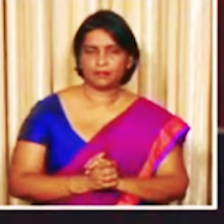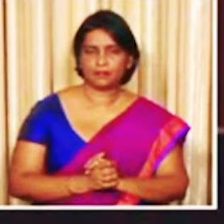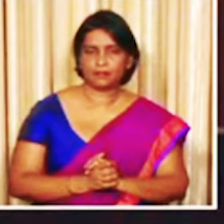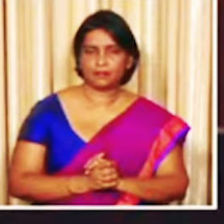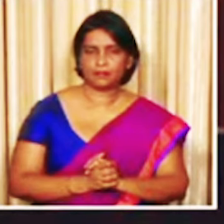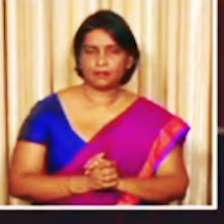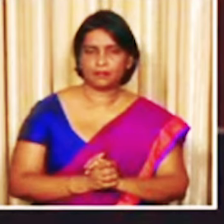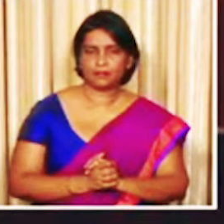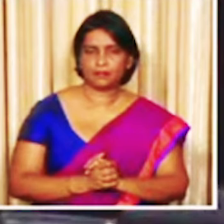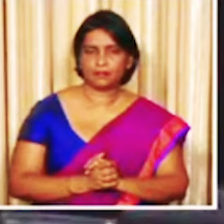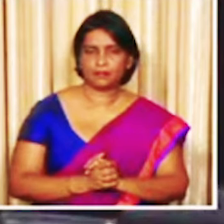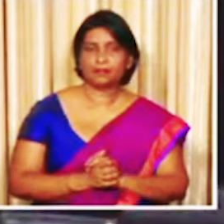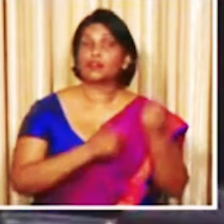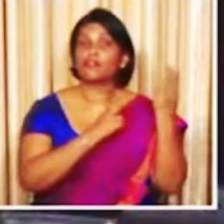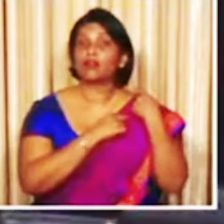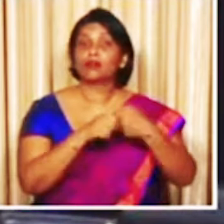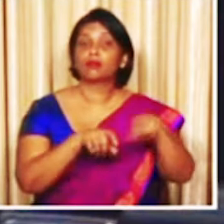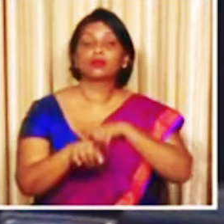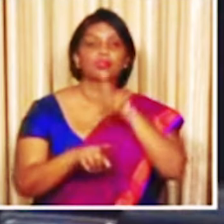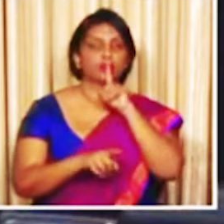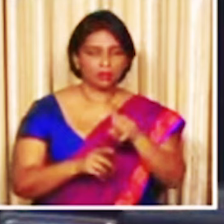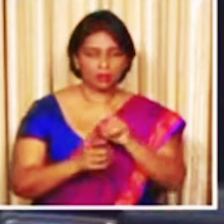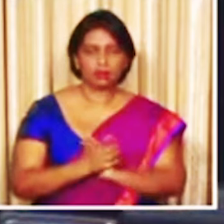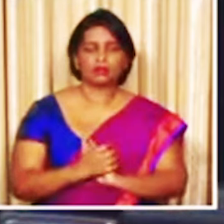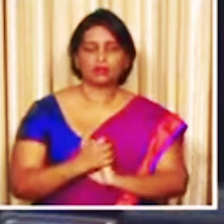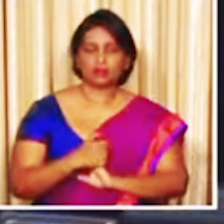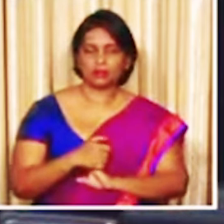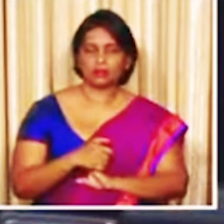කවුද හරි කවුද වගකීමෙන් කියන්නේ